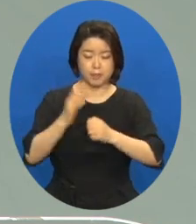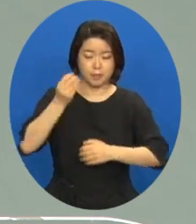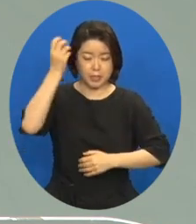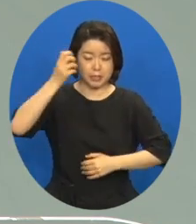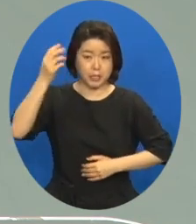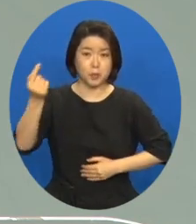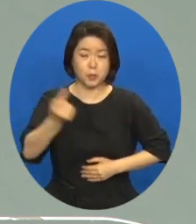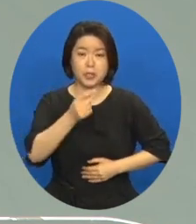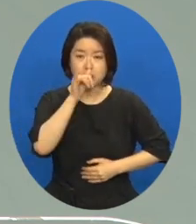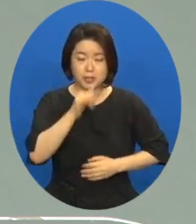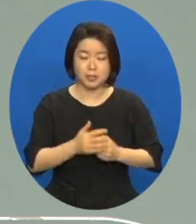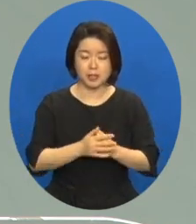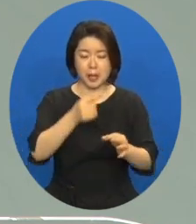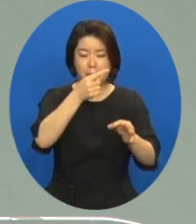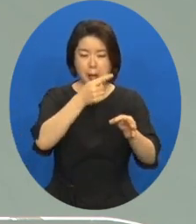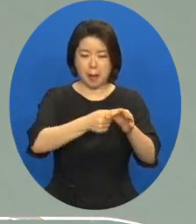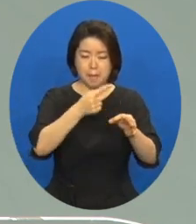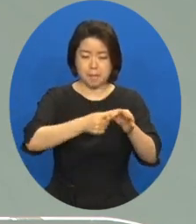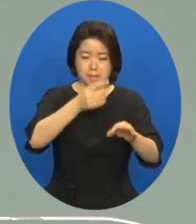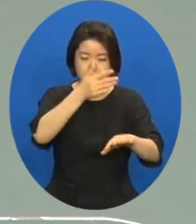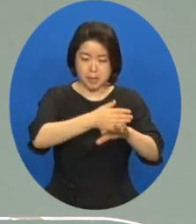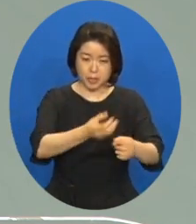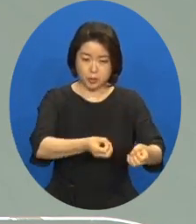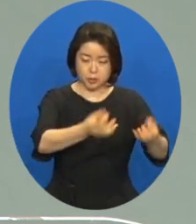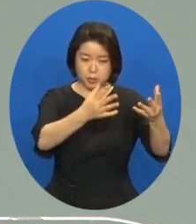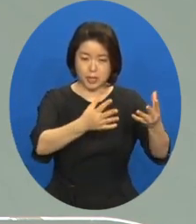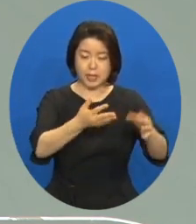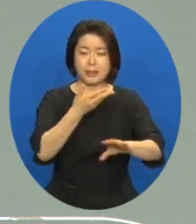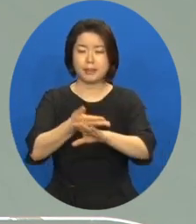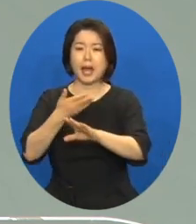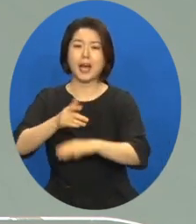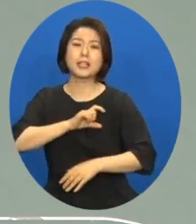오순절은 맥추절의 또 다른 이름입니다.